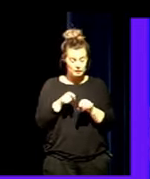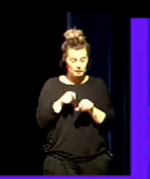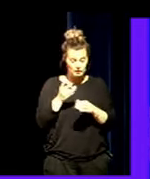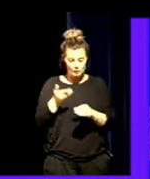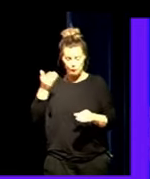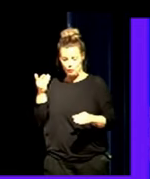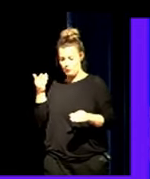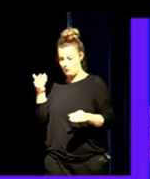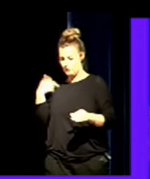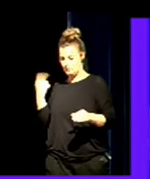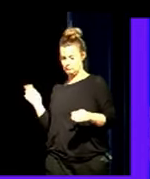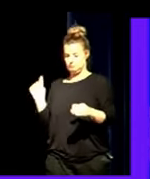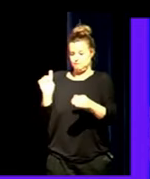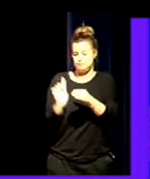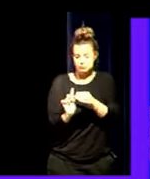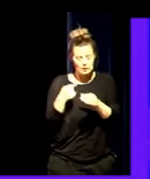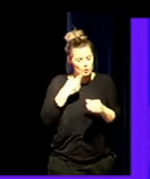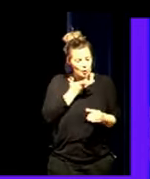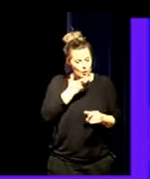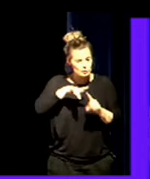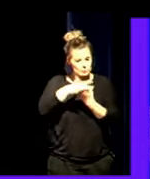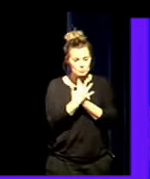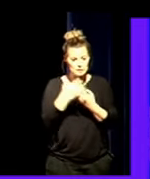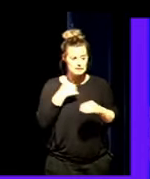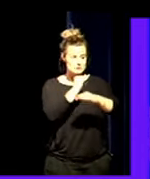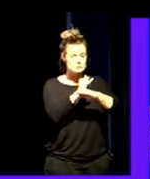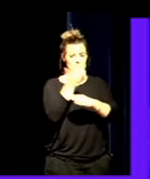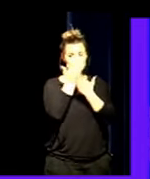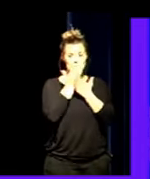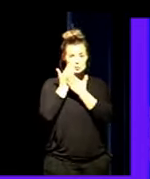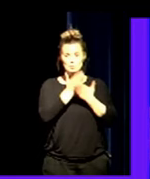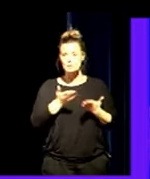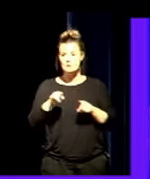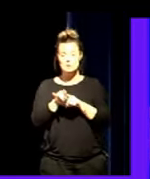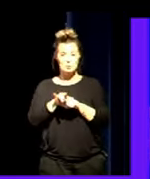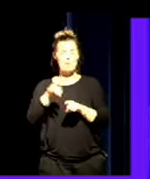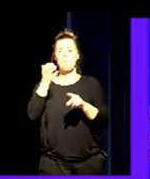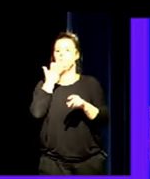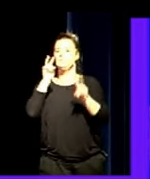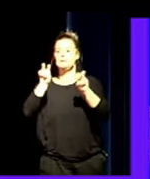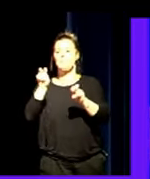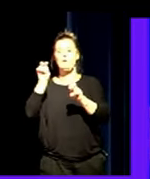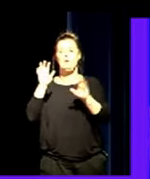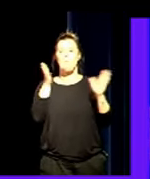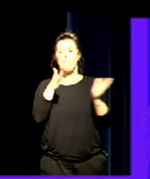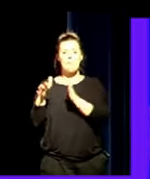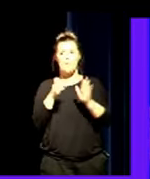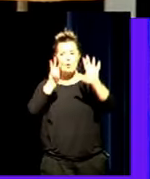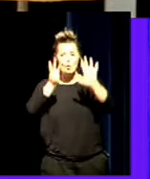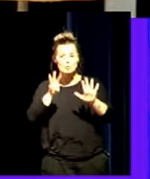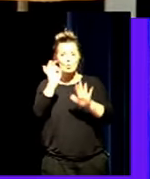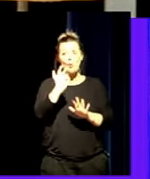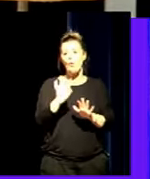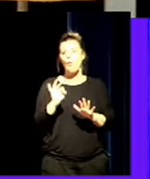ostras, niretzako da espazio ikaragarri bat institutuak eta eskolak, adibidez, martxoak sortzi direnean, edo, azarroako gita